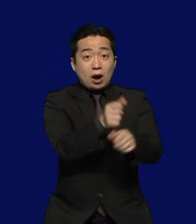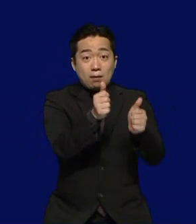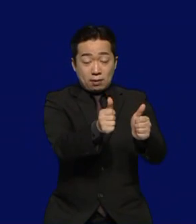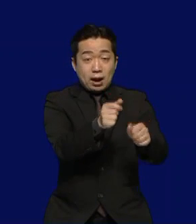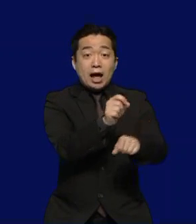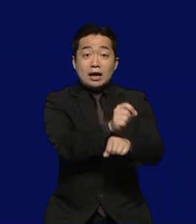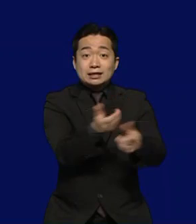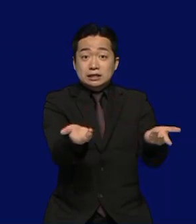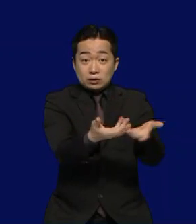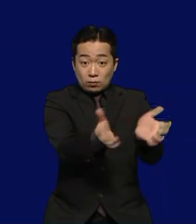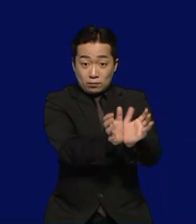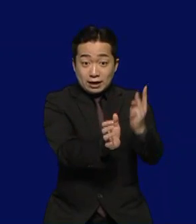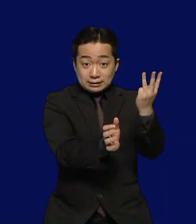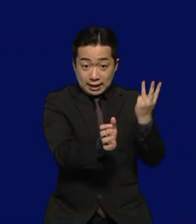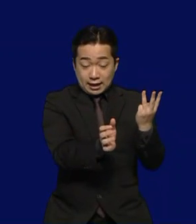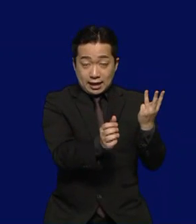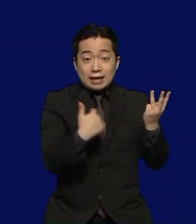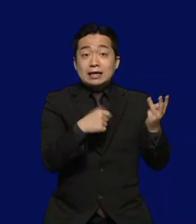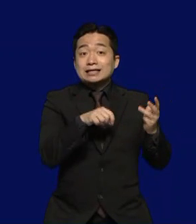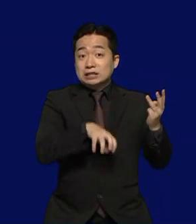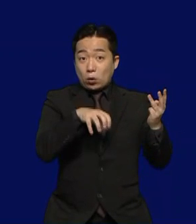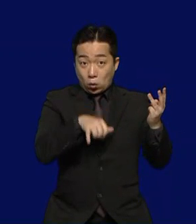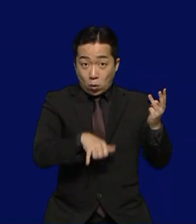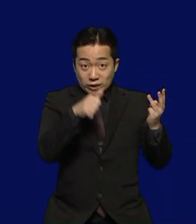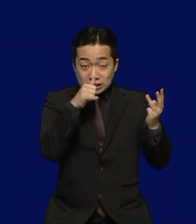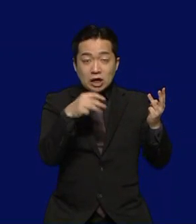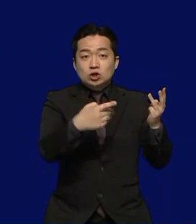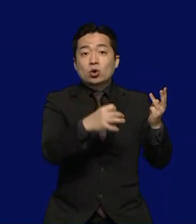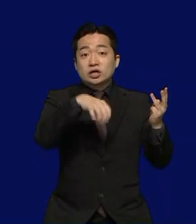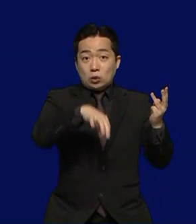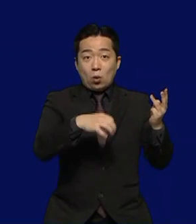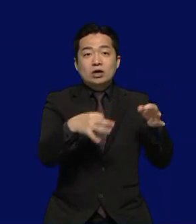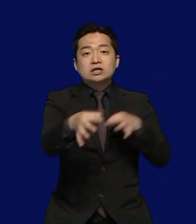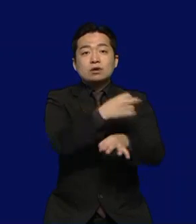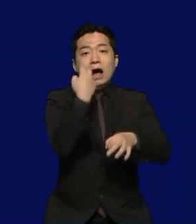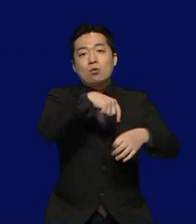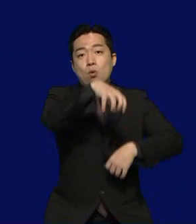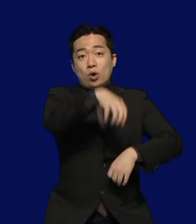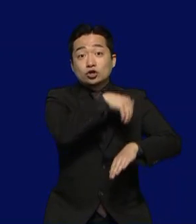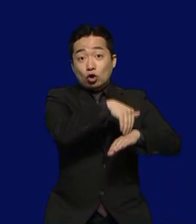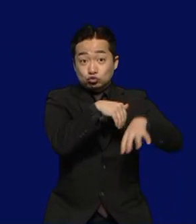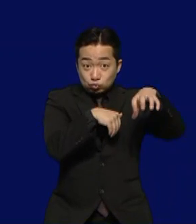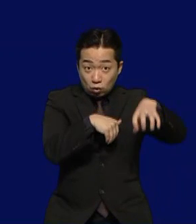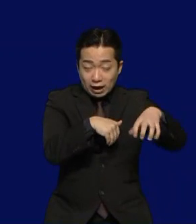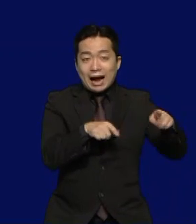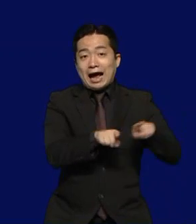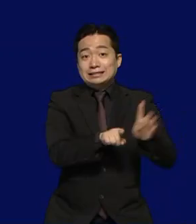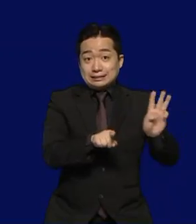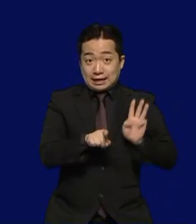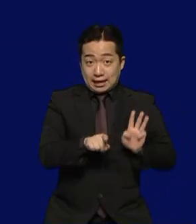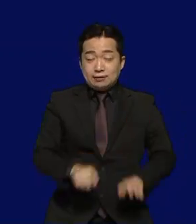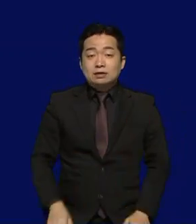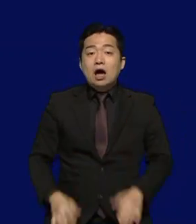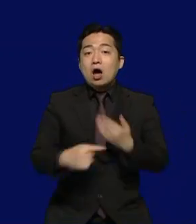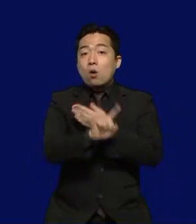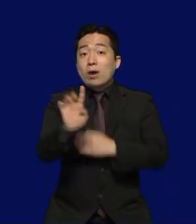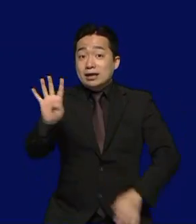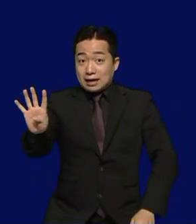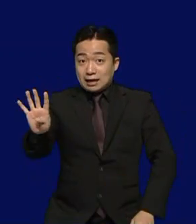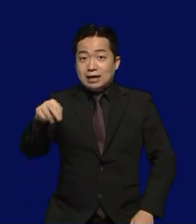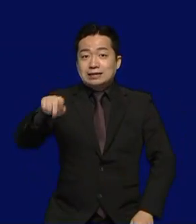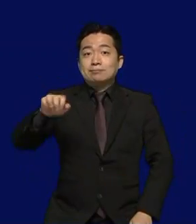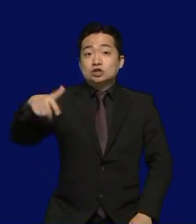3개 부서는 당선인 집무실이 있는 통이동 금융감독원 연수원에, 나머지 4개 부서는 삼청동